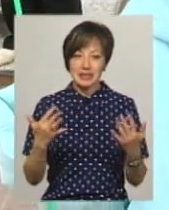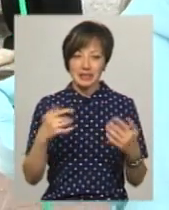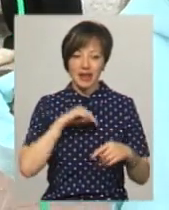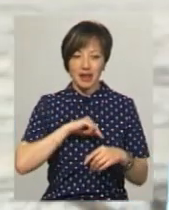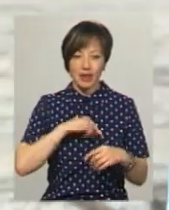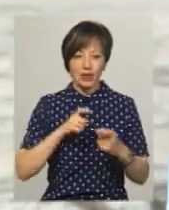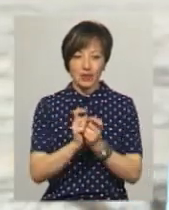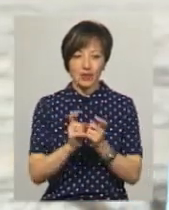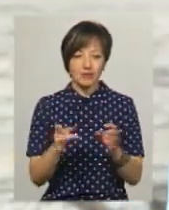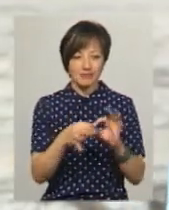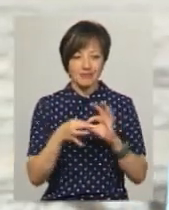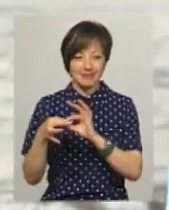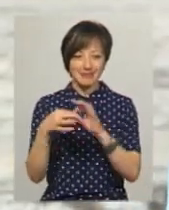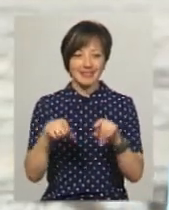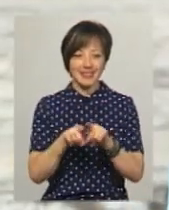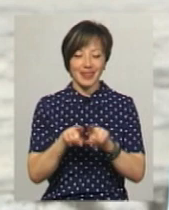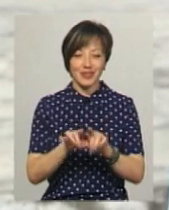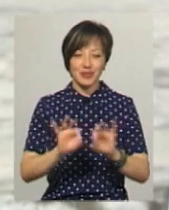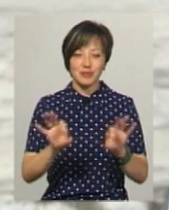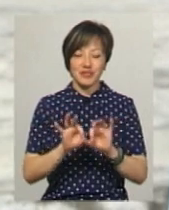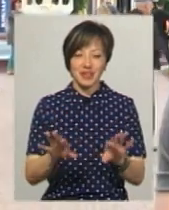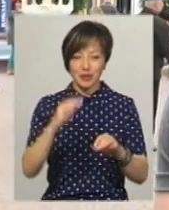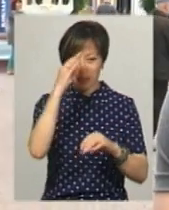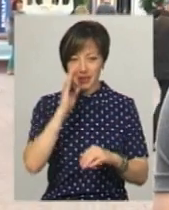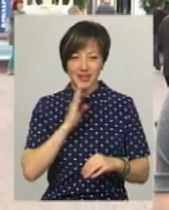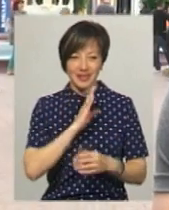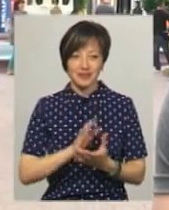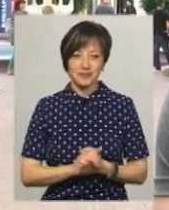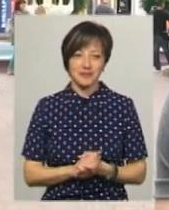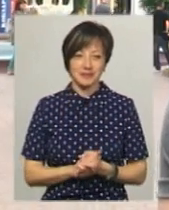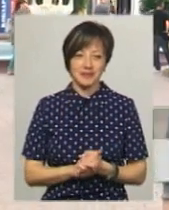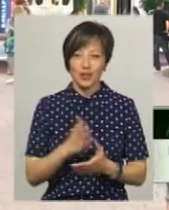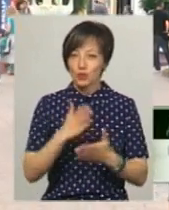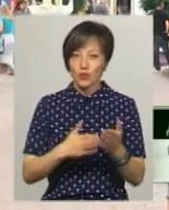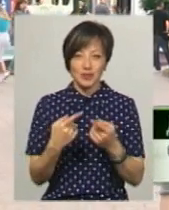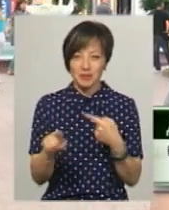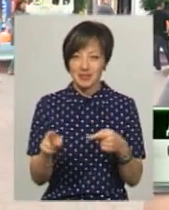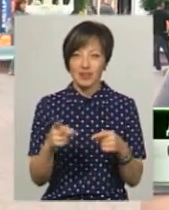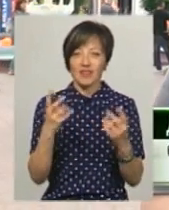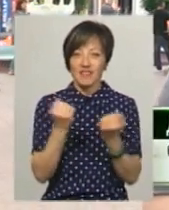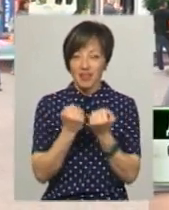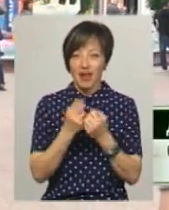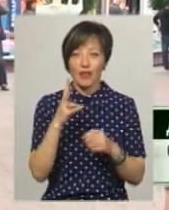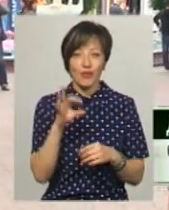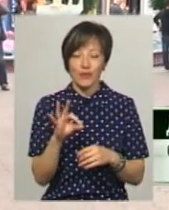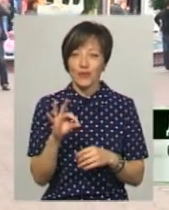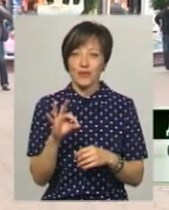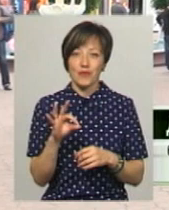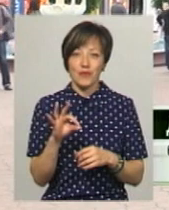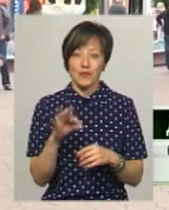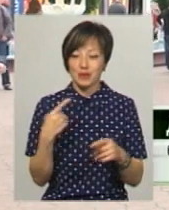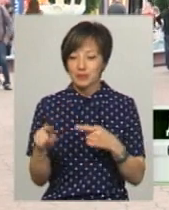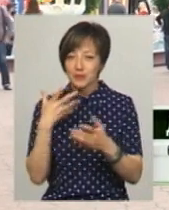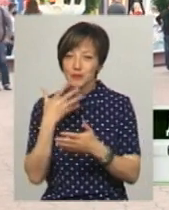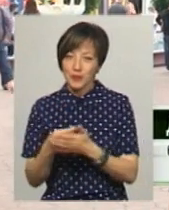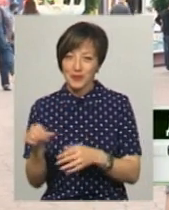конфліктують та майже нерозлучні. Так про близнят розповідають батьки. Вони зовсім різні, у них двійнята, але вони одна